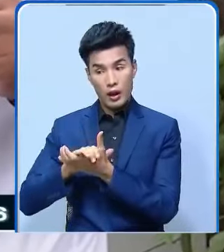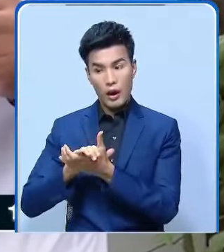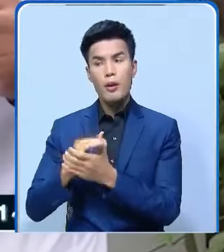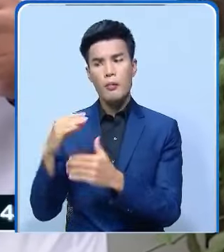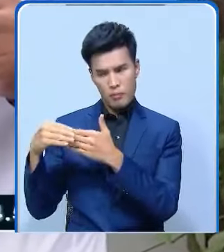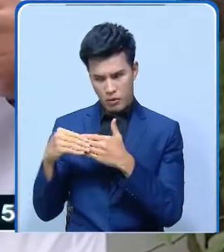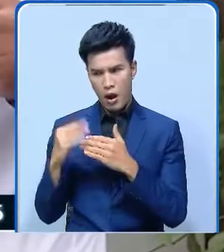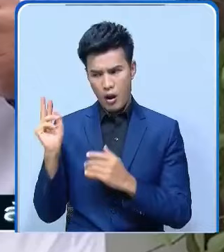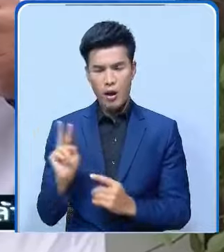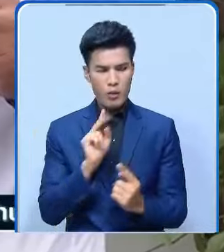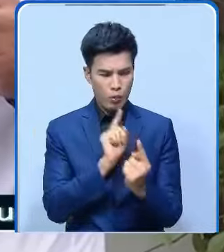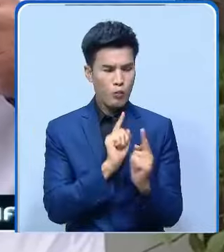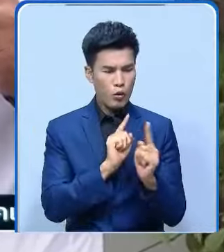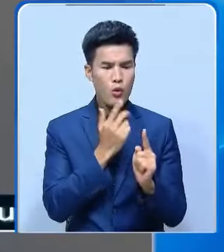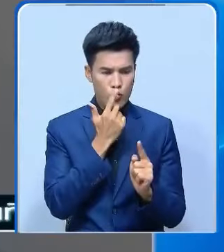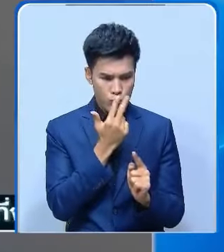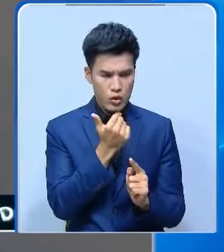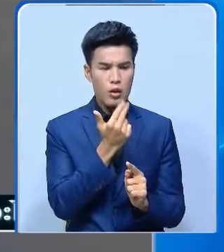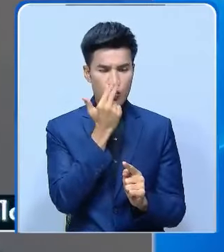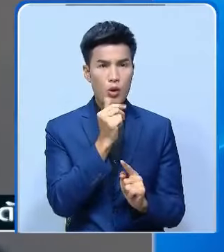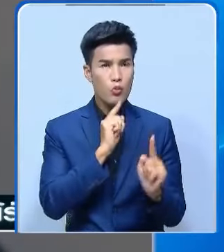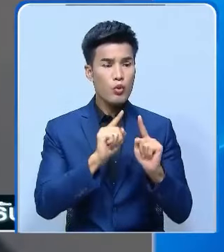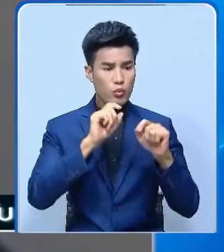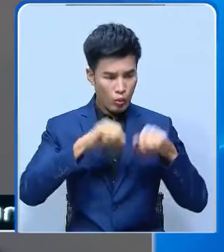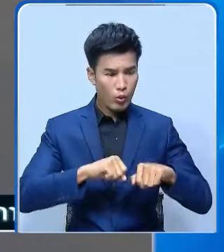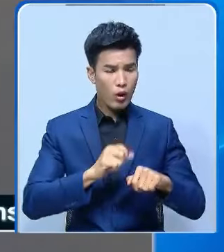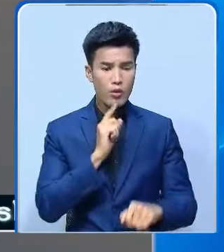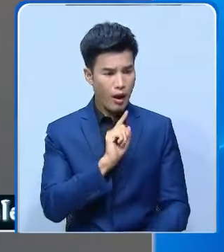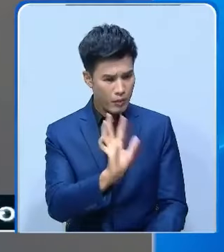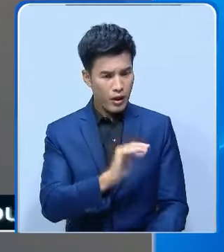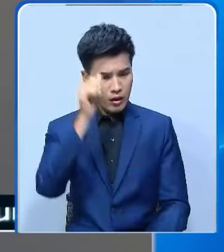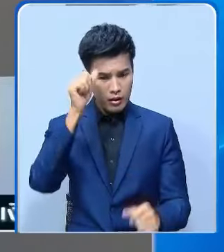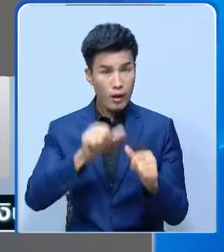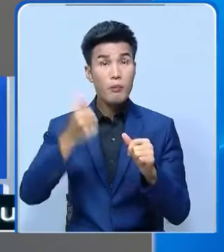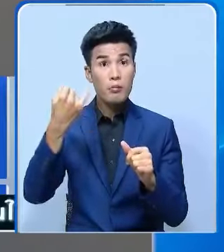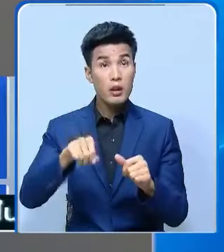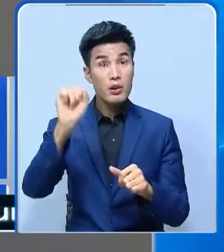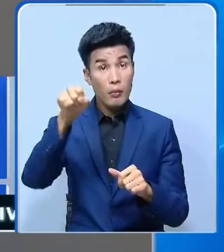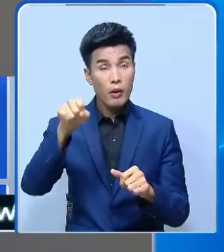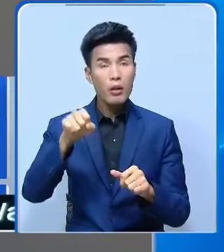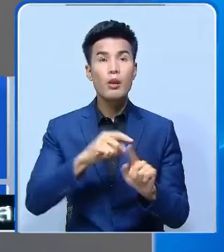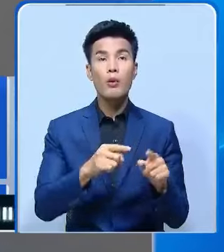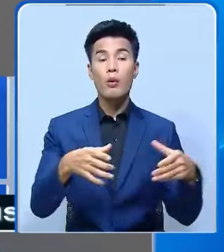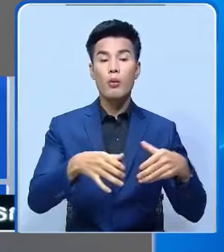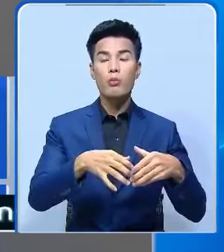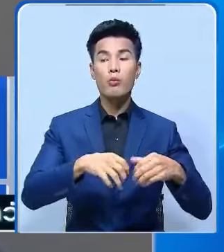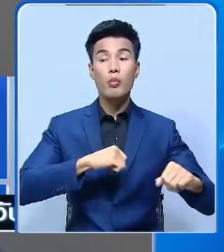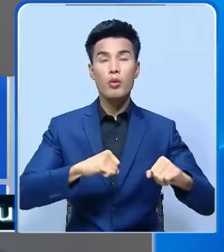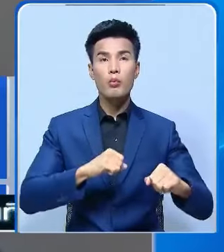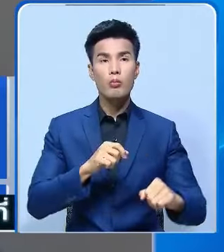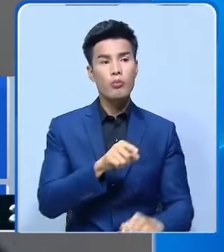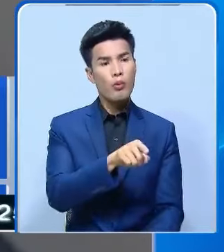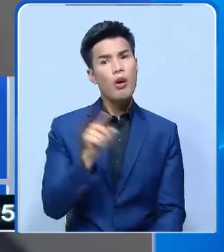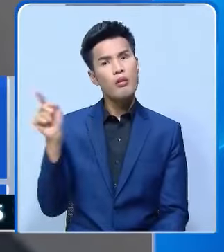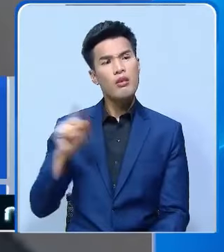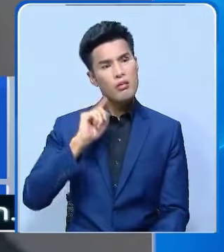ด้านล่างนี้แหละบอกว่าพูดกันดีๆยืนยันนะว่าป้าเขาไม่ได้ด่าจำปิดคนหรือเปล่าแต่อีกฝ่ายยืนยันเขาว่าป้านี่แหละด่าเขาหลาย